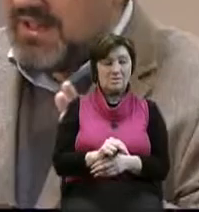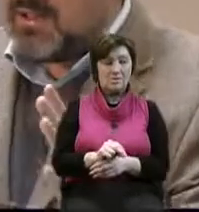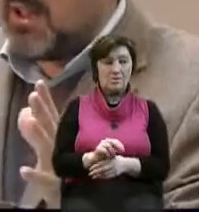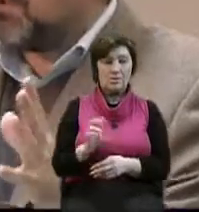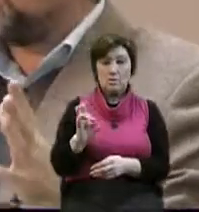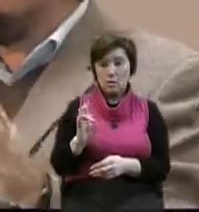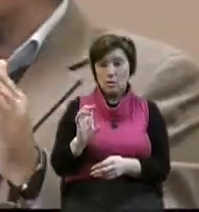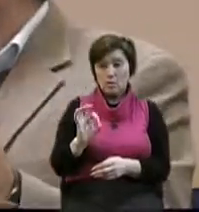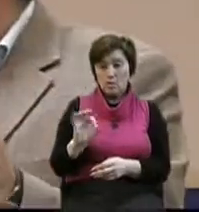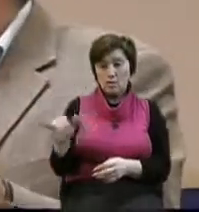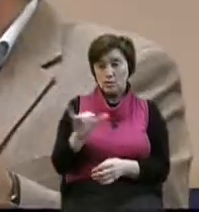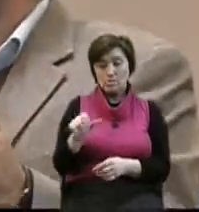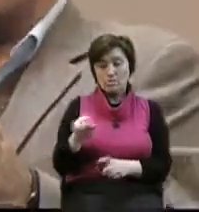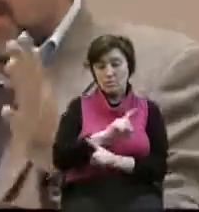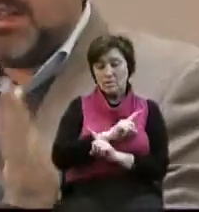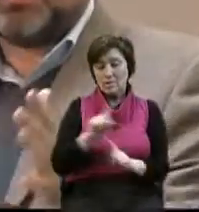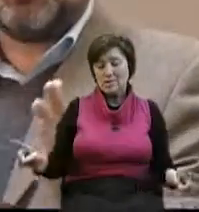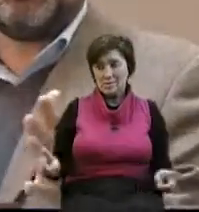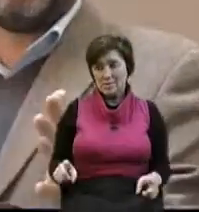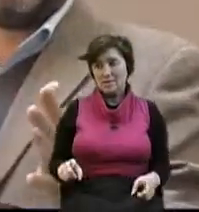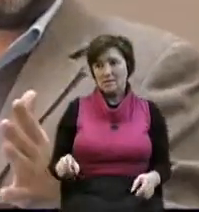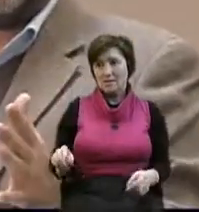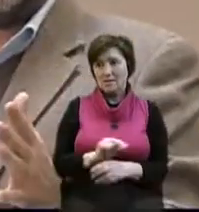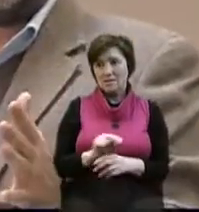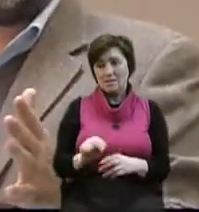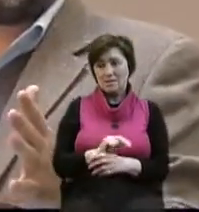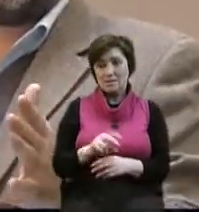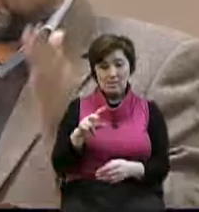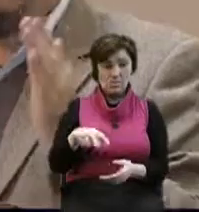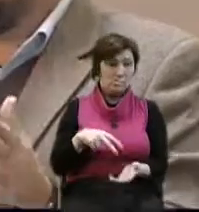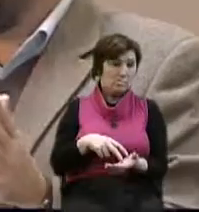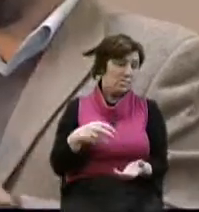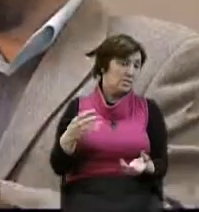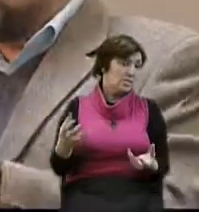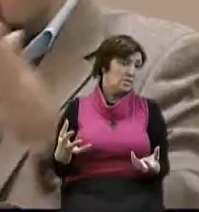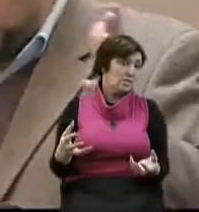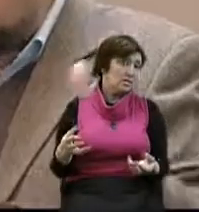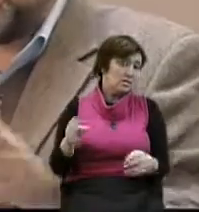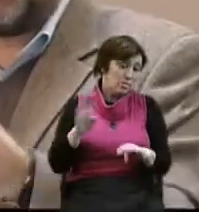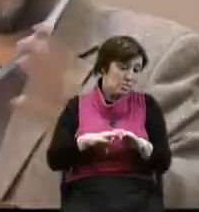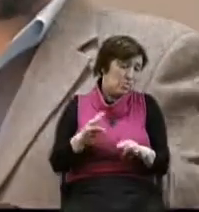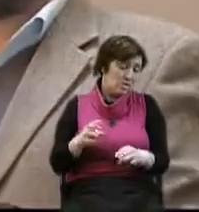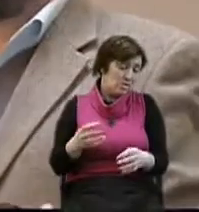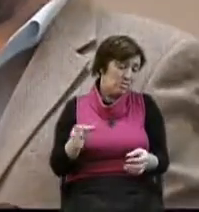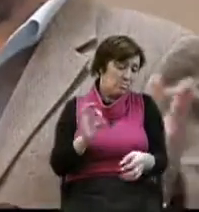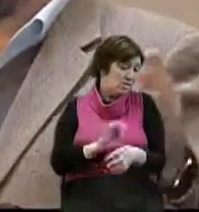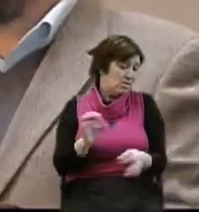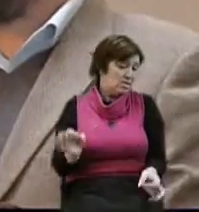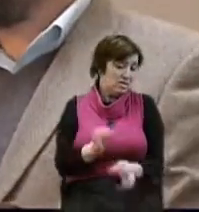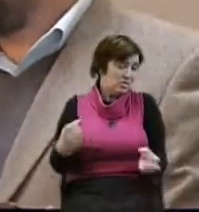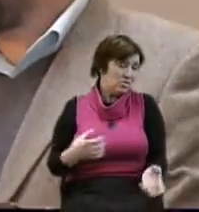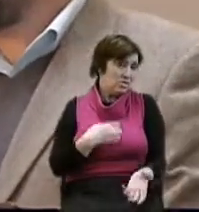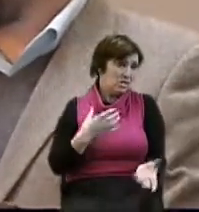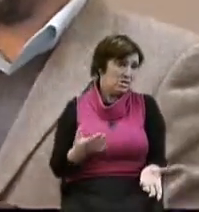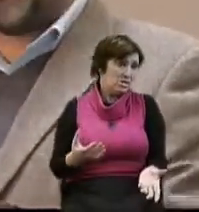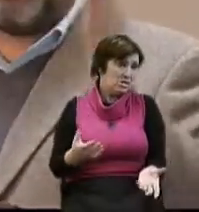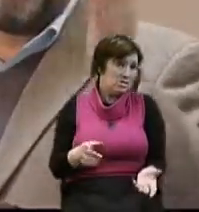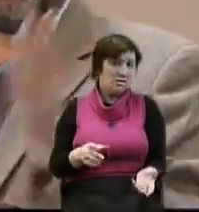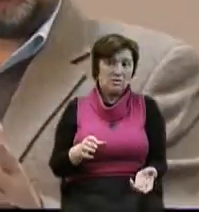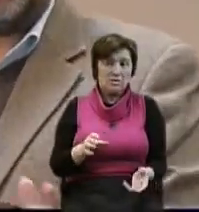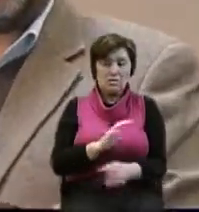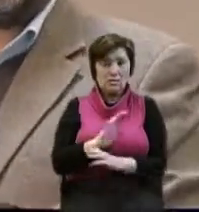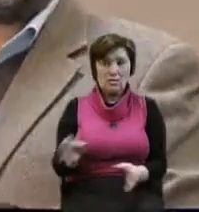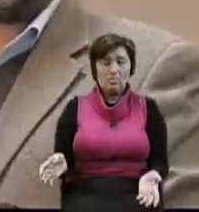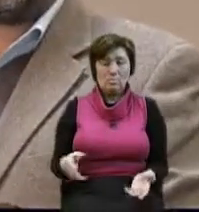его нельзя исцелять, потому что он не умирает, он стоит. Рука сухая, ну ничего страшного, это не приведет к смерти его, по крайней